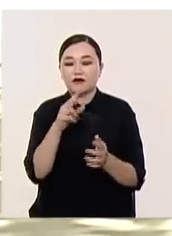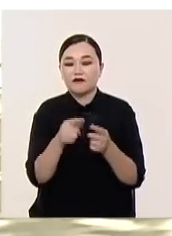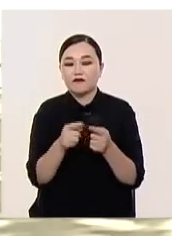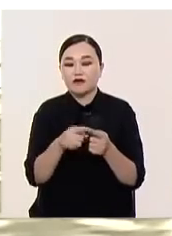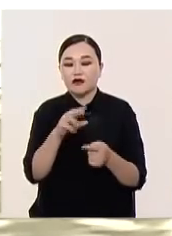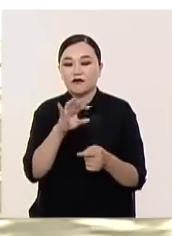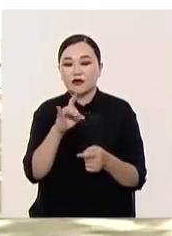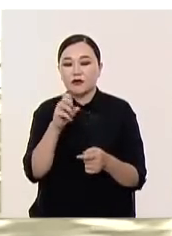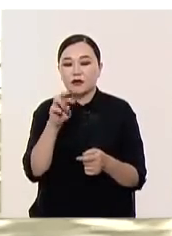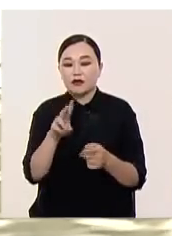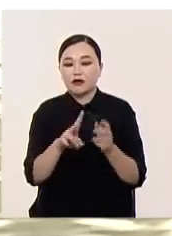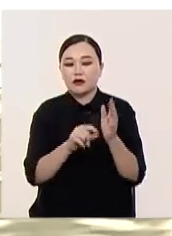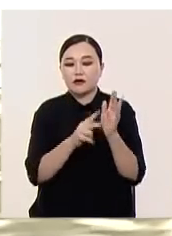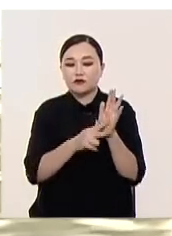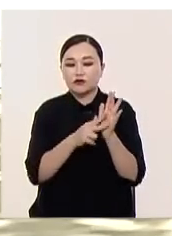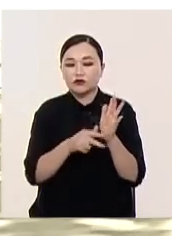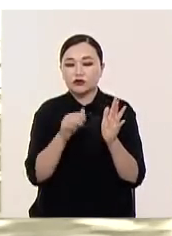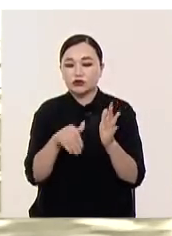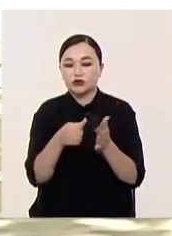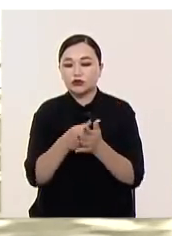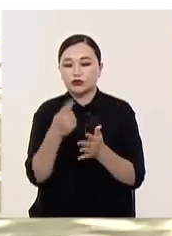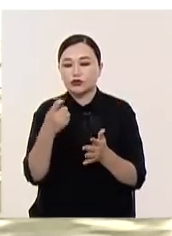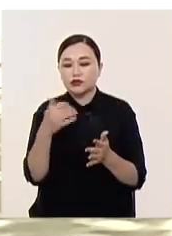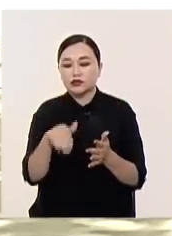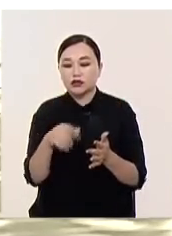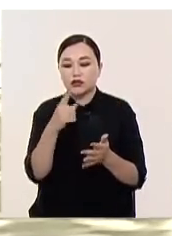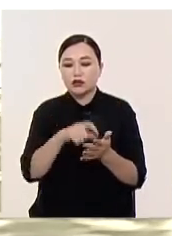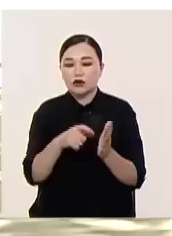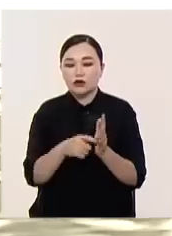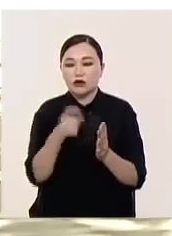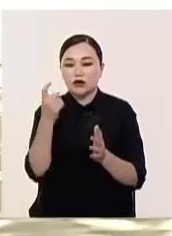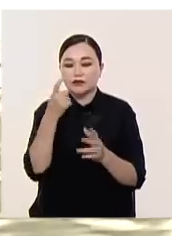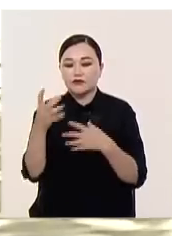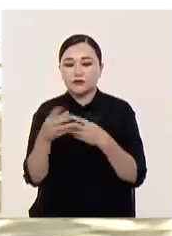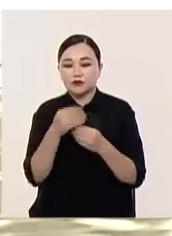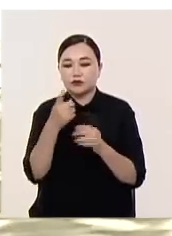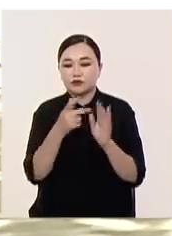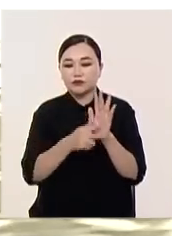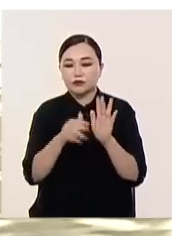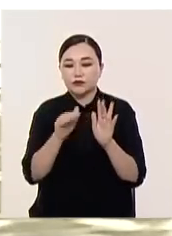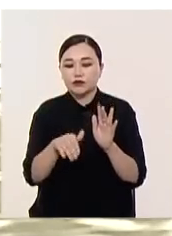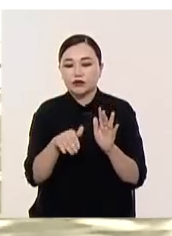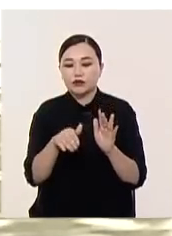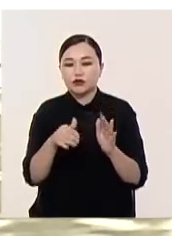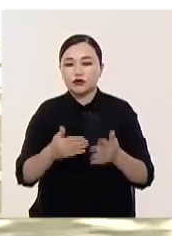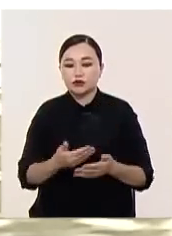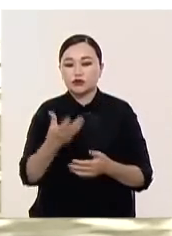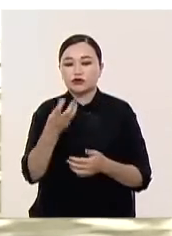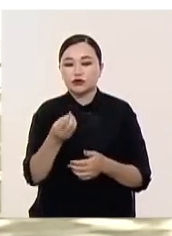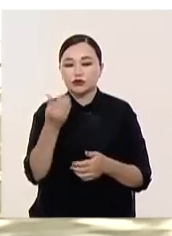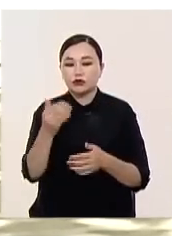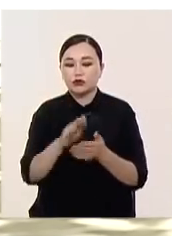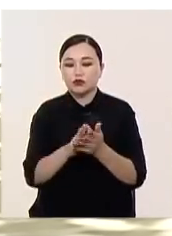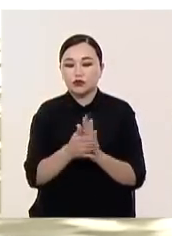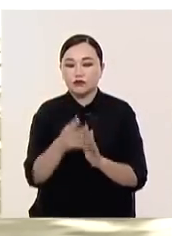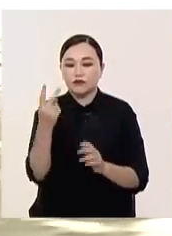мысалы 80 мыңнан 150 мыңға шейін. Адна комнатный хозяин мен бірге тұрсын 180 мың теңге. Өзі ол еше олардың условиясы